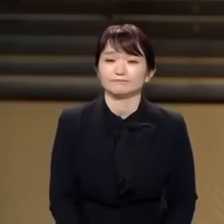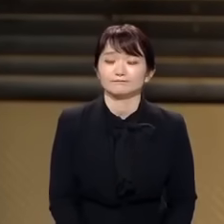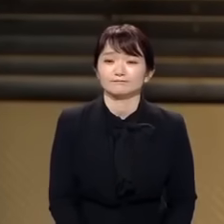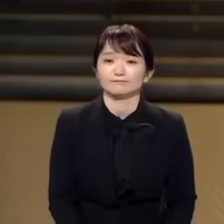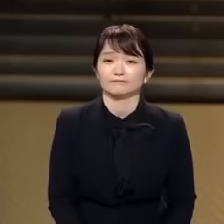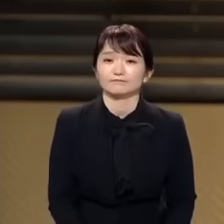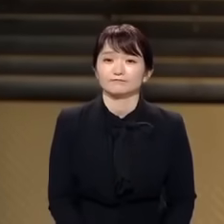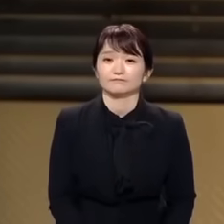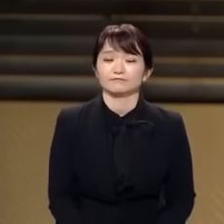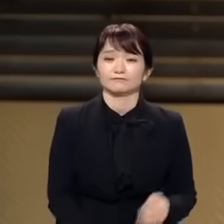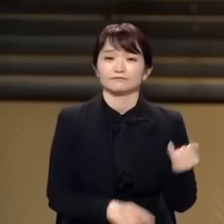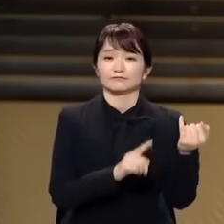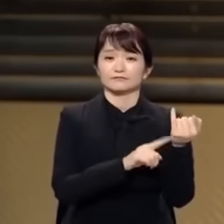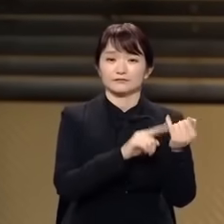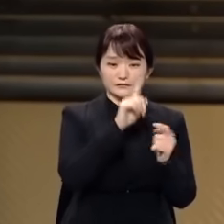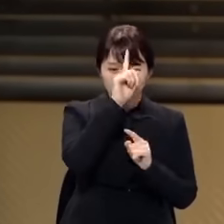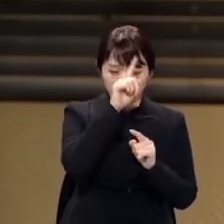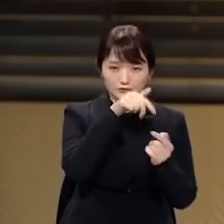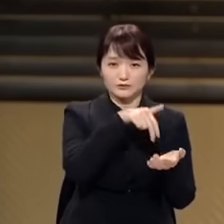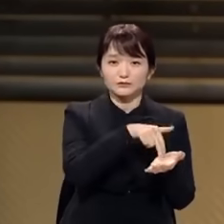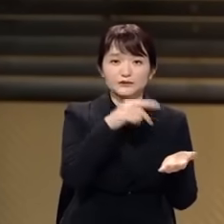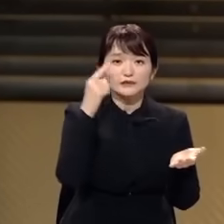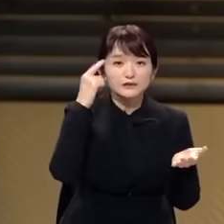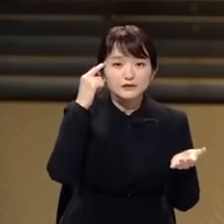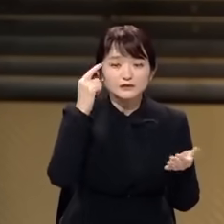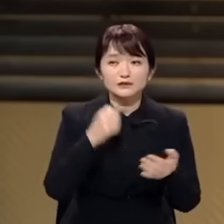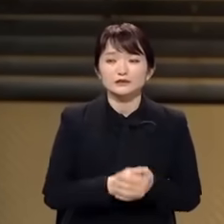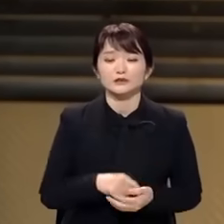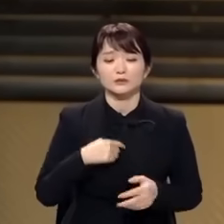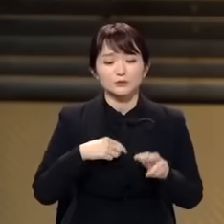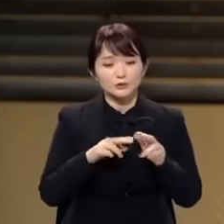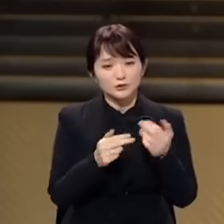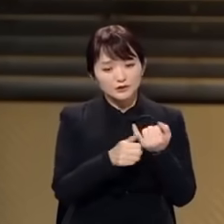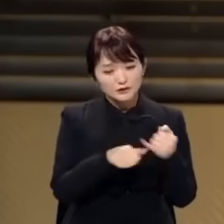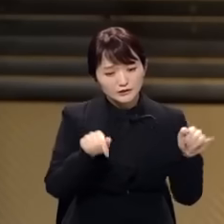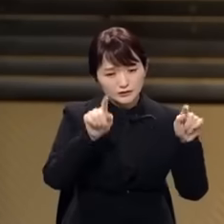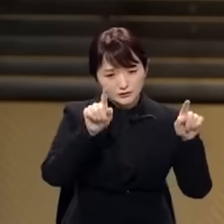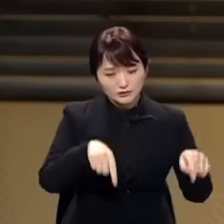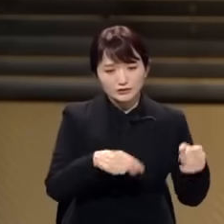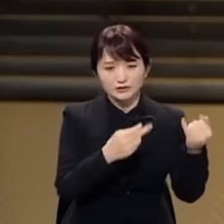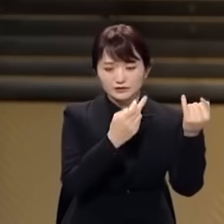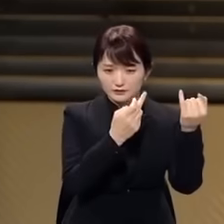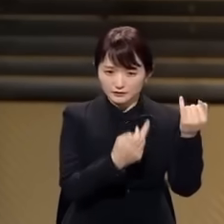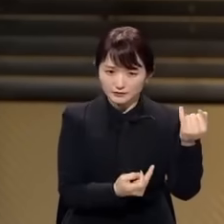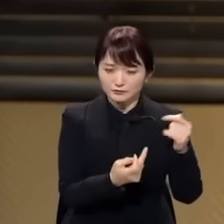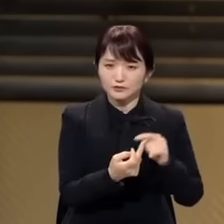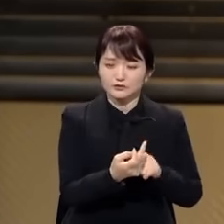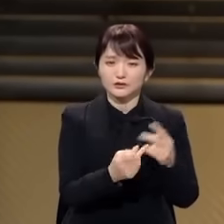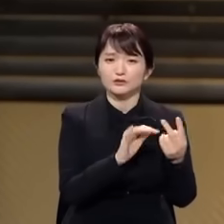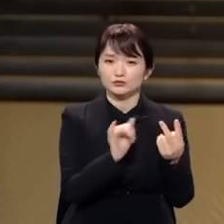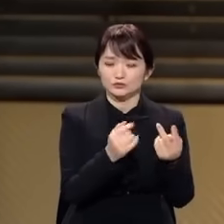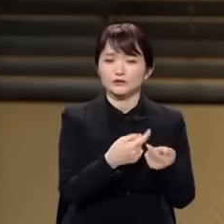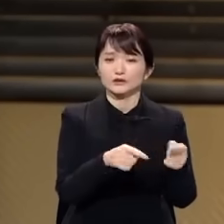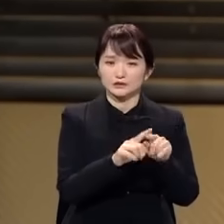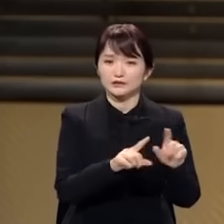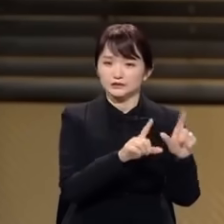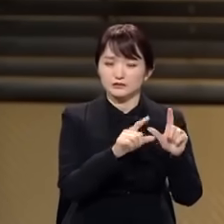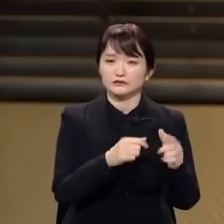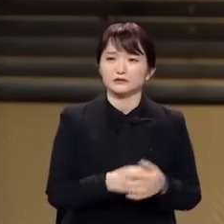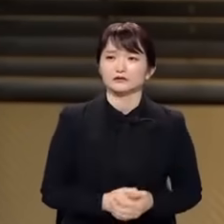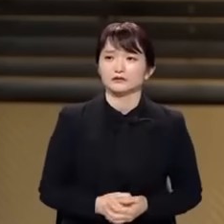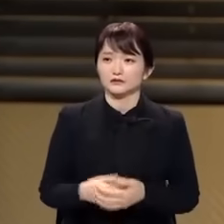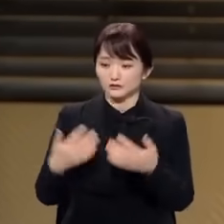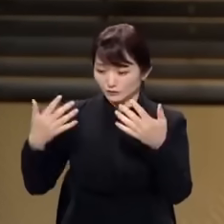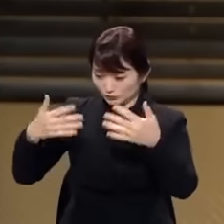여성 이모 씨 입장에 생각을 해보면 본인은 이혼하고 하고 본인 남동생하고 둘이 좀 어렵게 살고 있었는데 지금 얘기 들어보면